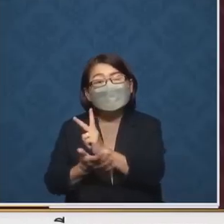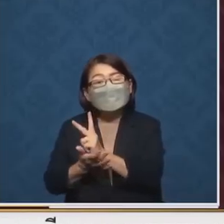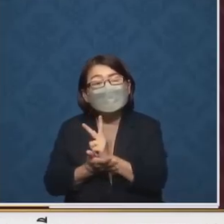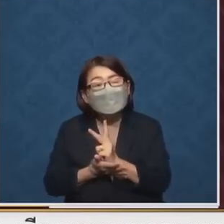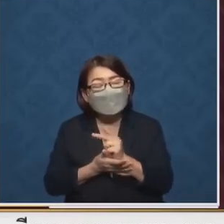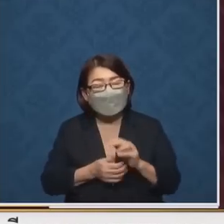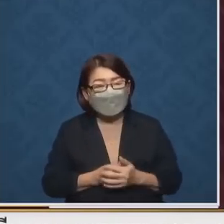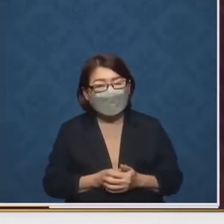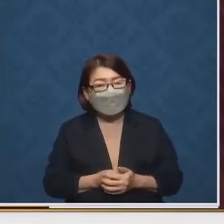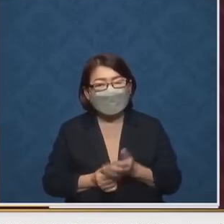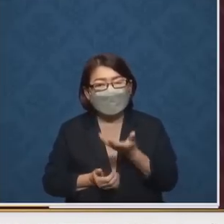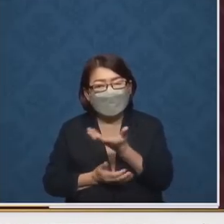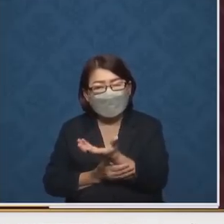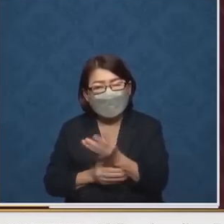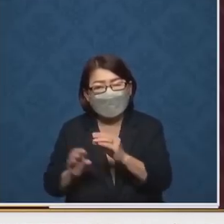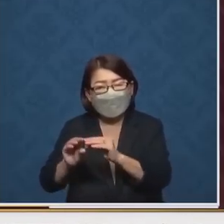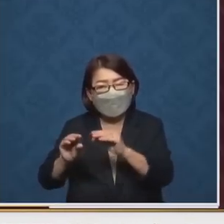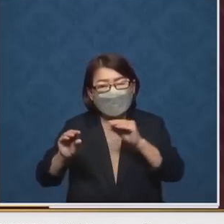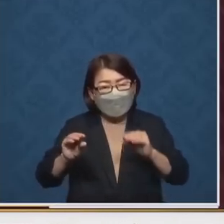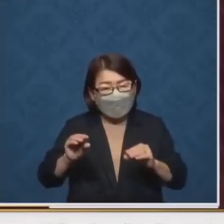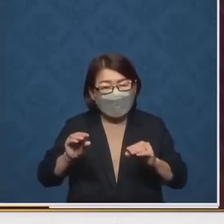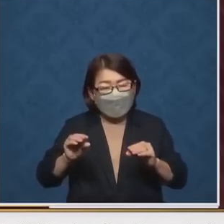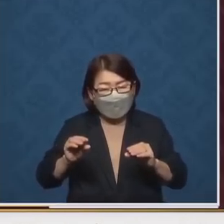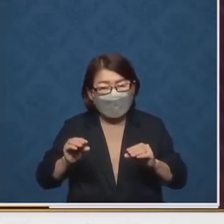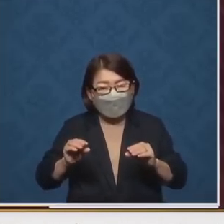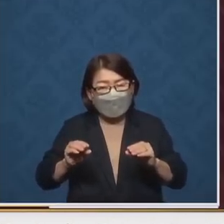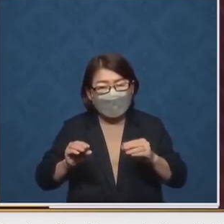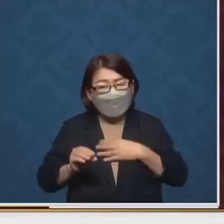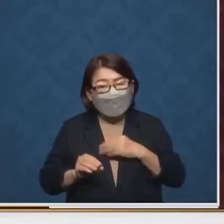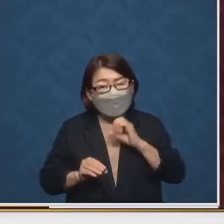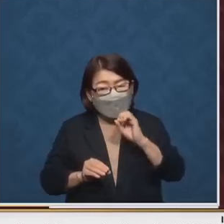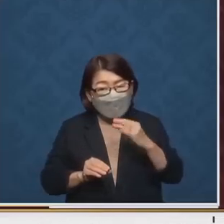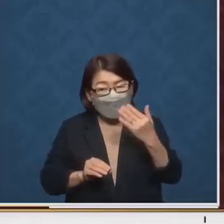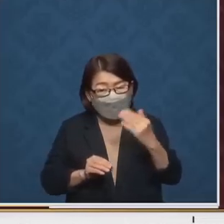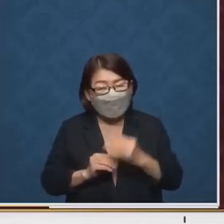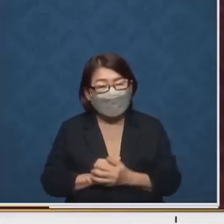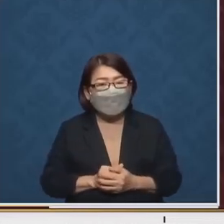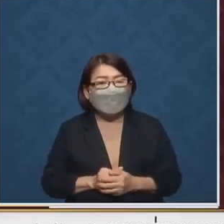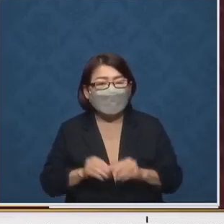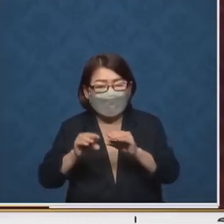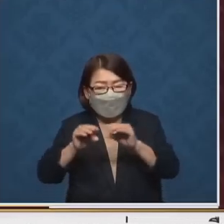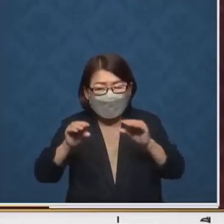รัฐบาขอแบ่งเงินอย่นี้ซึ่งผมบอกไ้ก่อนที่จาธิบายนะผิด